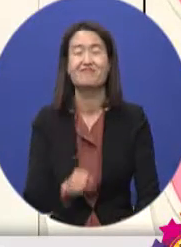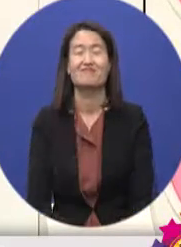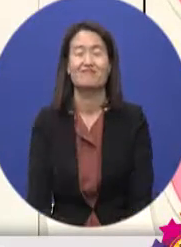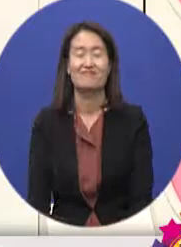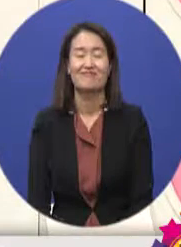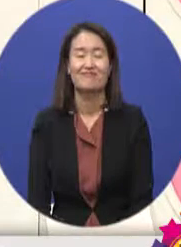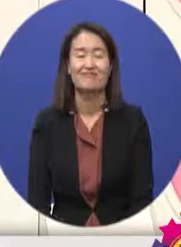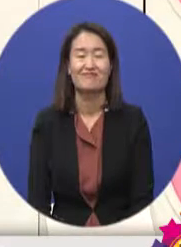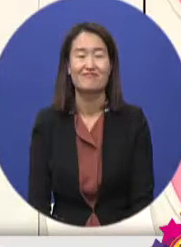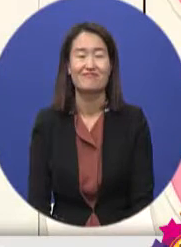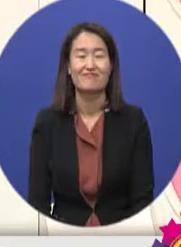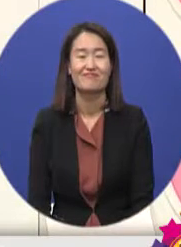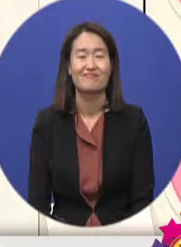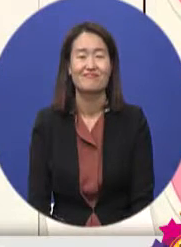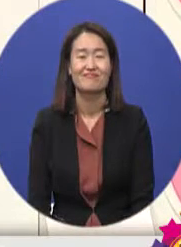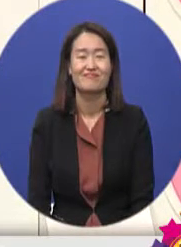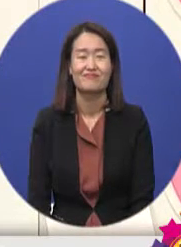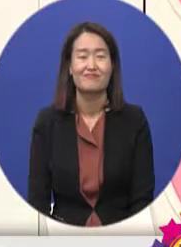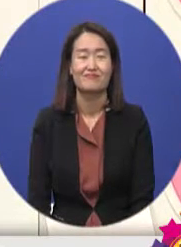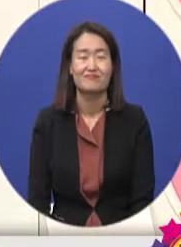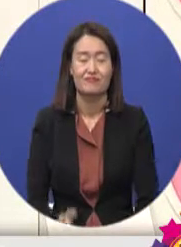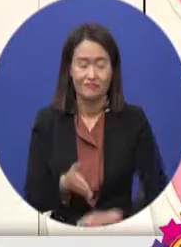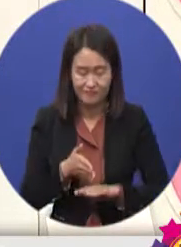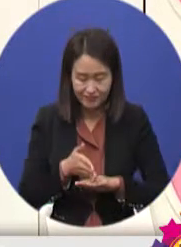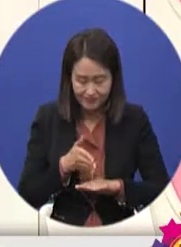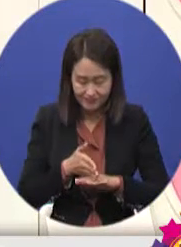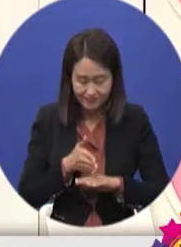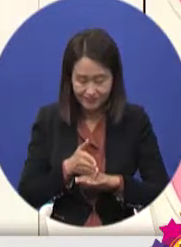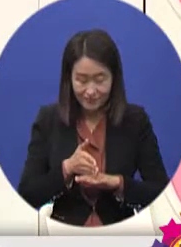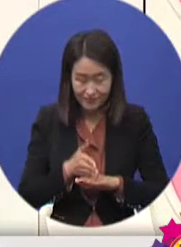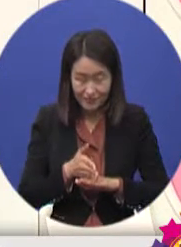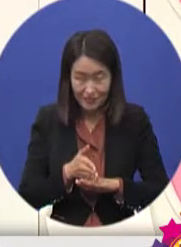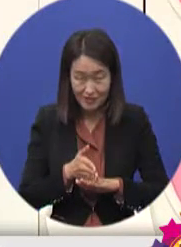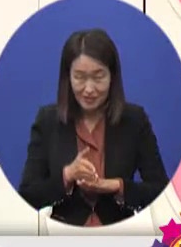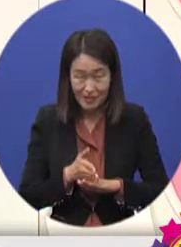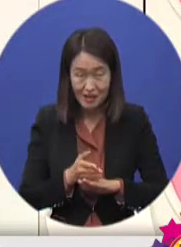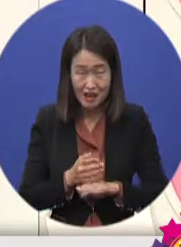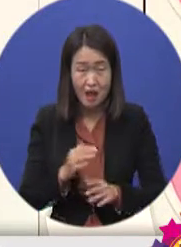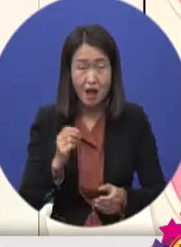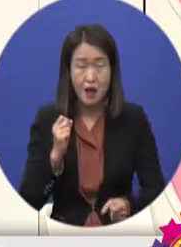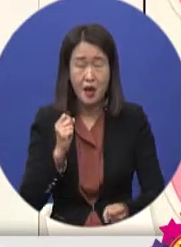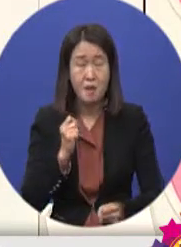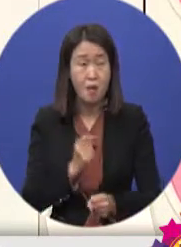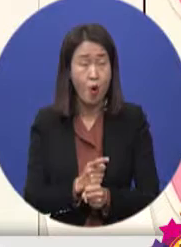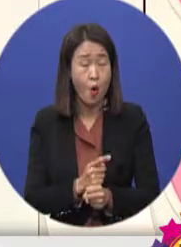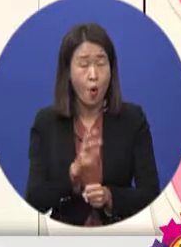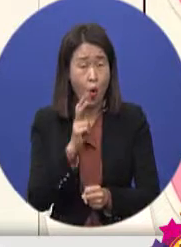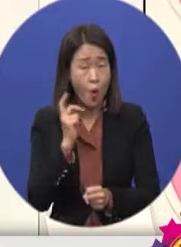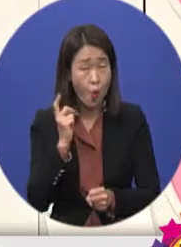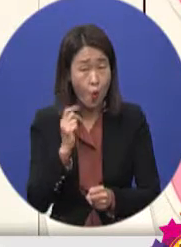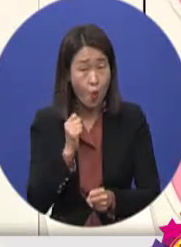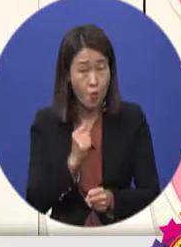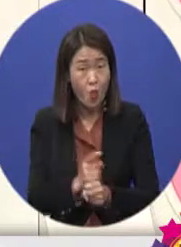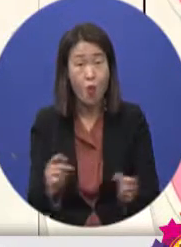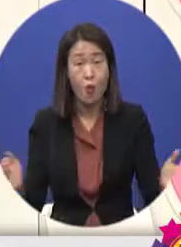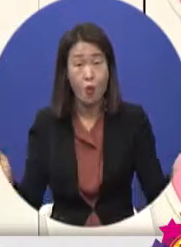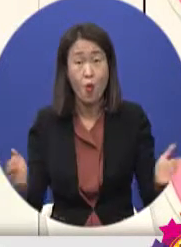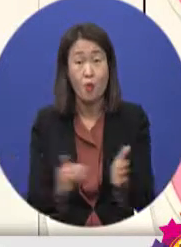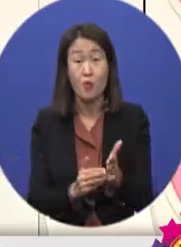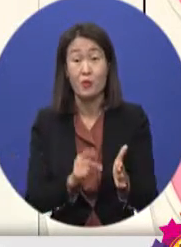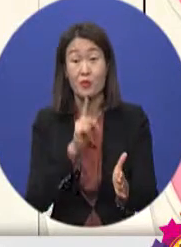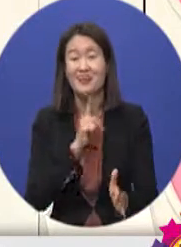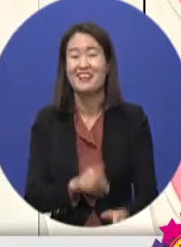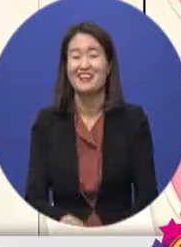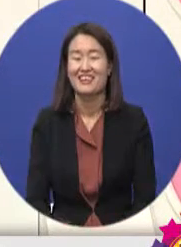10점 받으셨습니다. 아, 감사합니다. 벌써 이렇게 많은 분들의 노래를 마지막